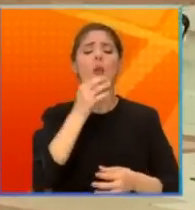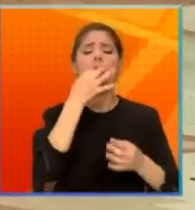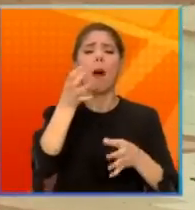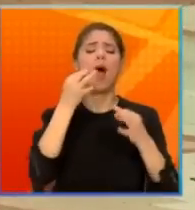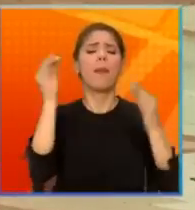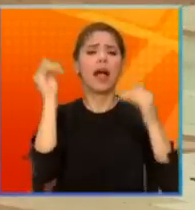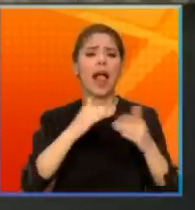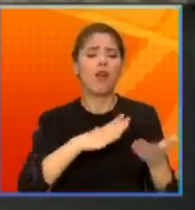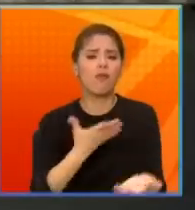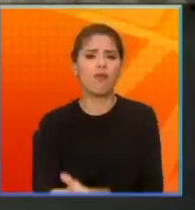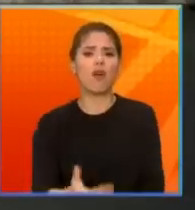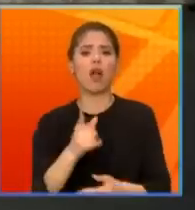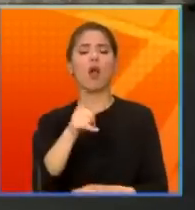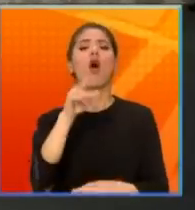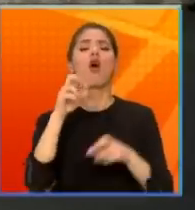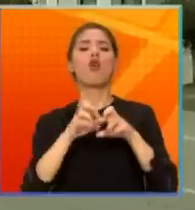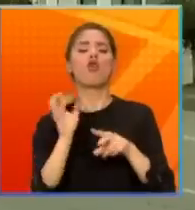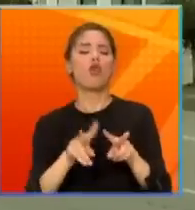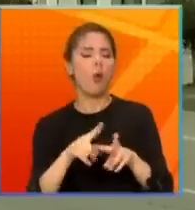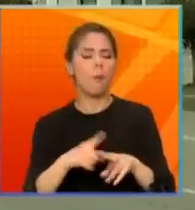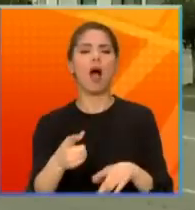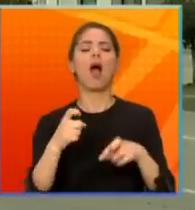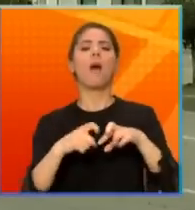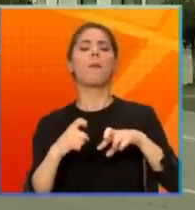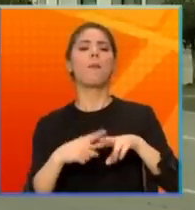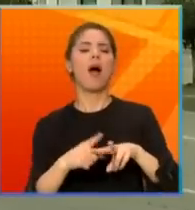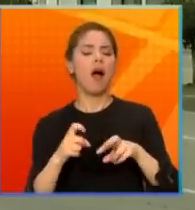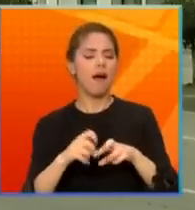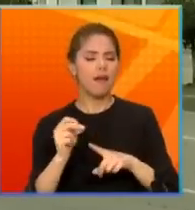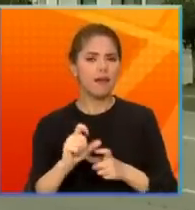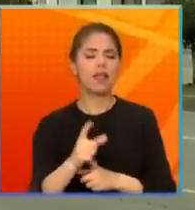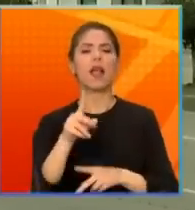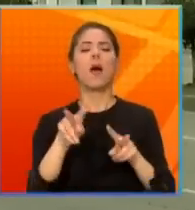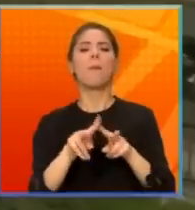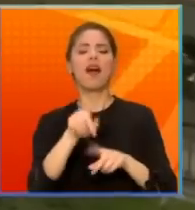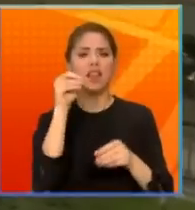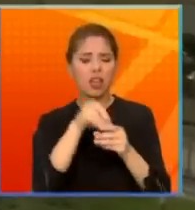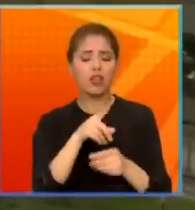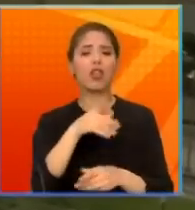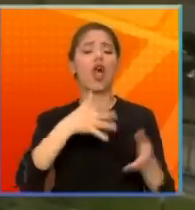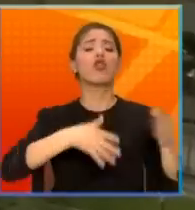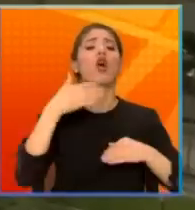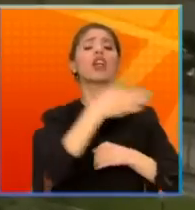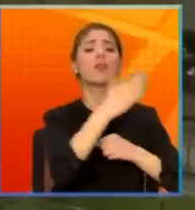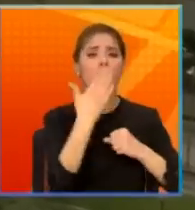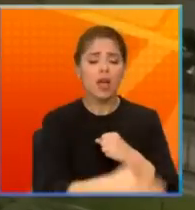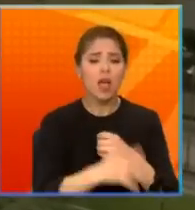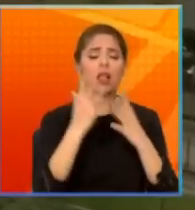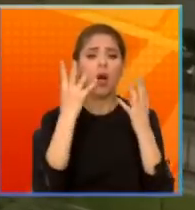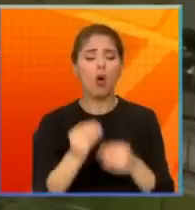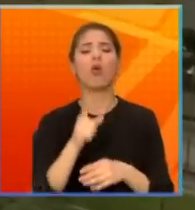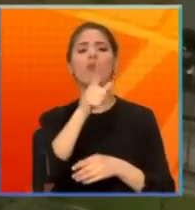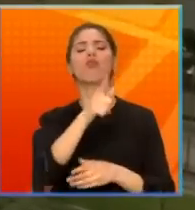duyuruluyor. Roma'da, Paris'te, Madrid'de uygulanan sokağa çıkma yasaklarına rağmen virüsün yayılma hızı